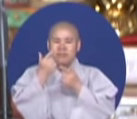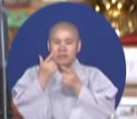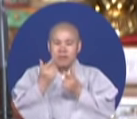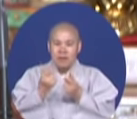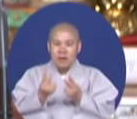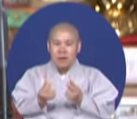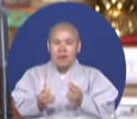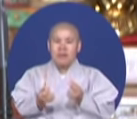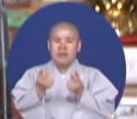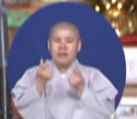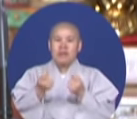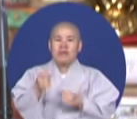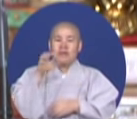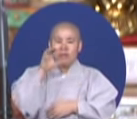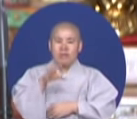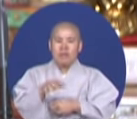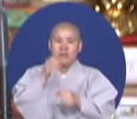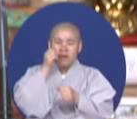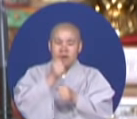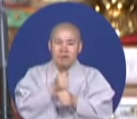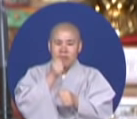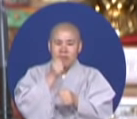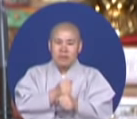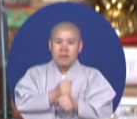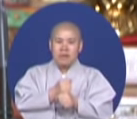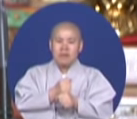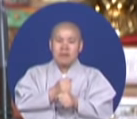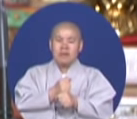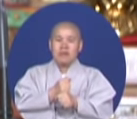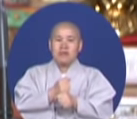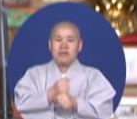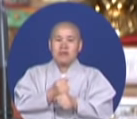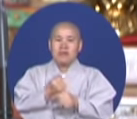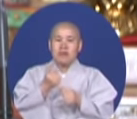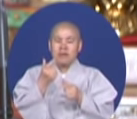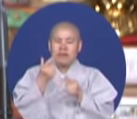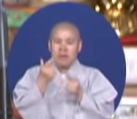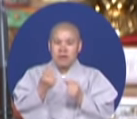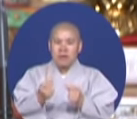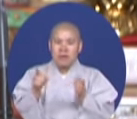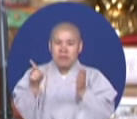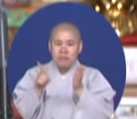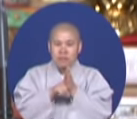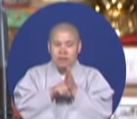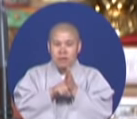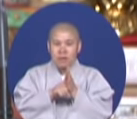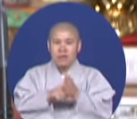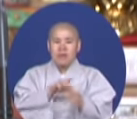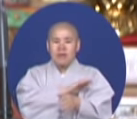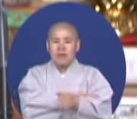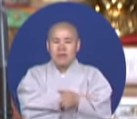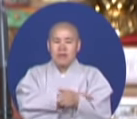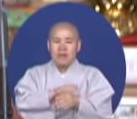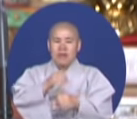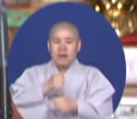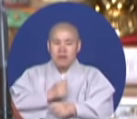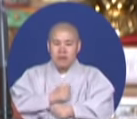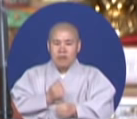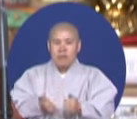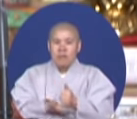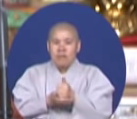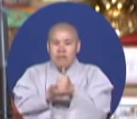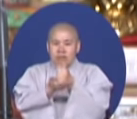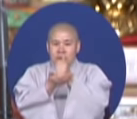그런 곳을 만들어서 그런 곳을 우리가 믿고 잘 지키고